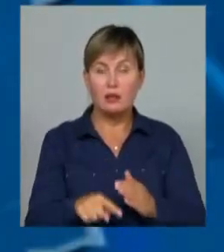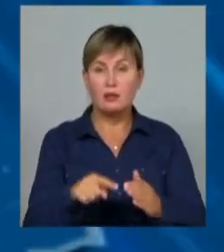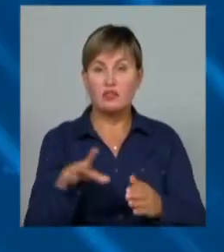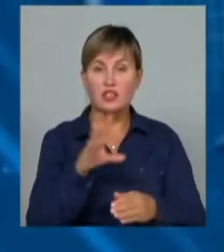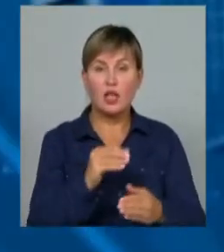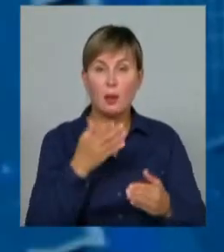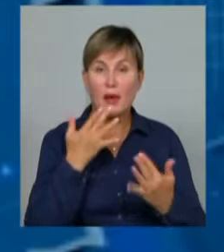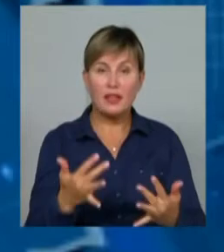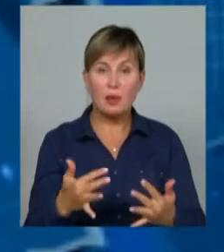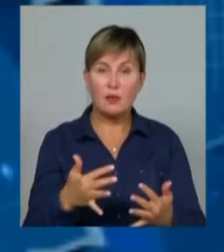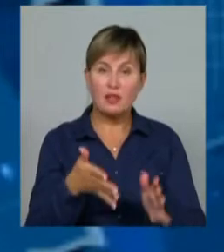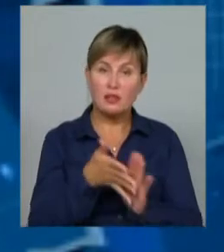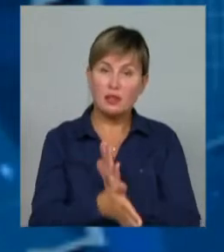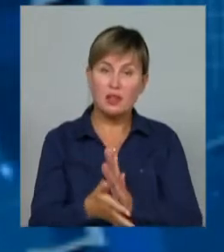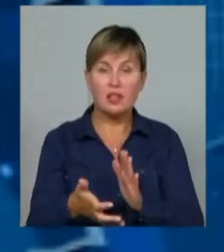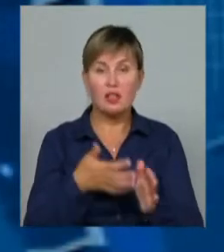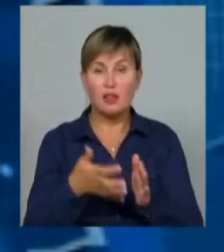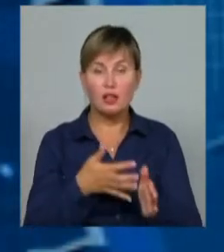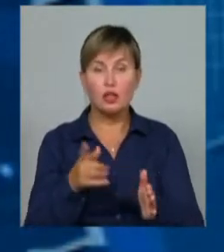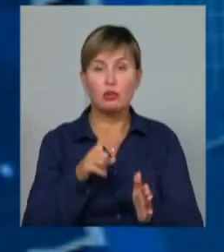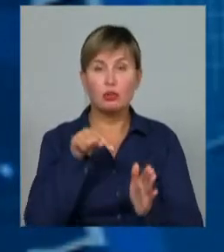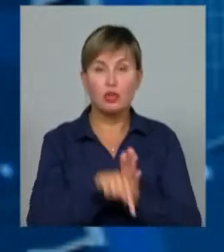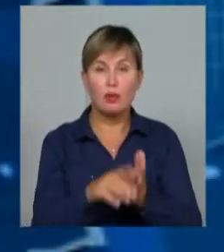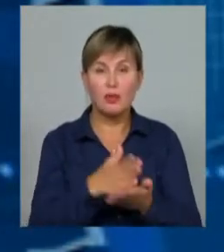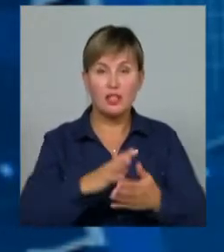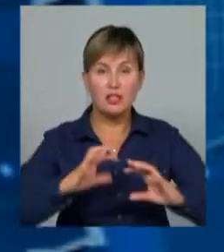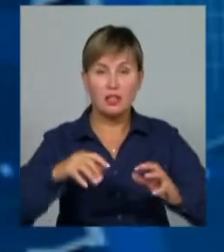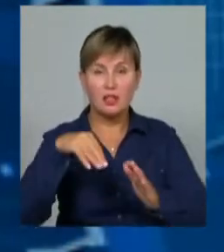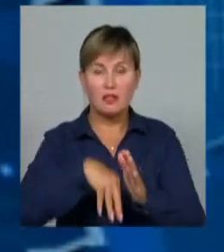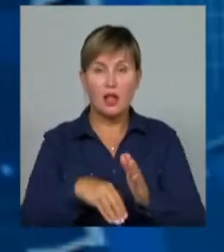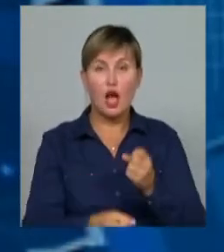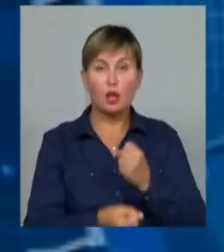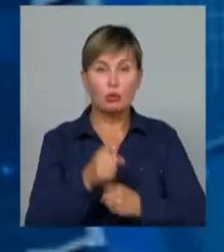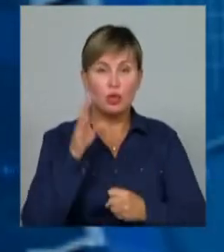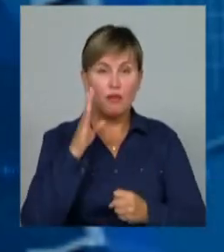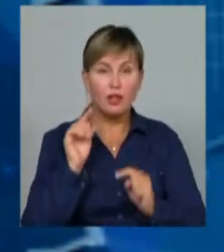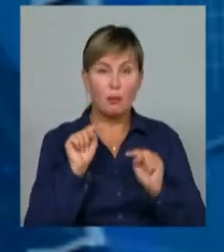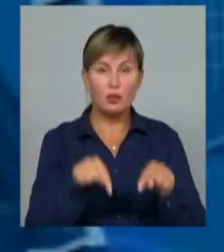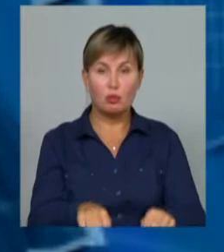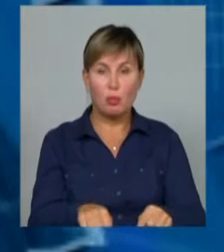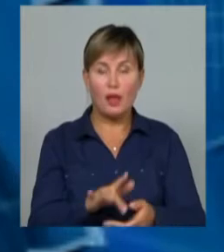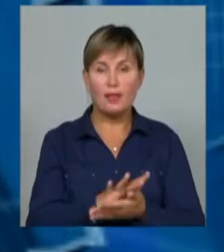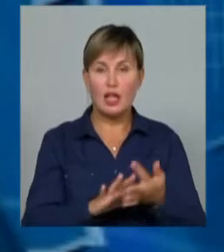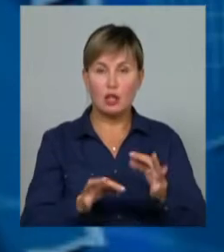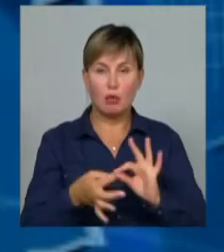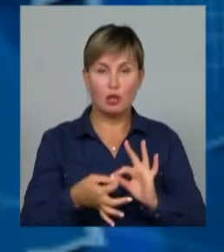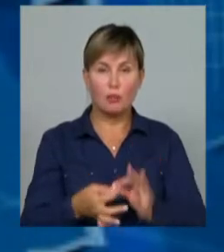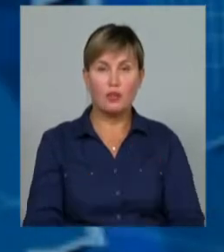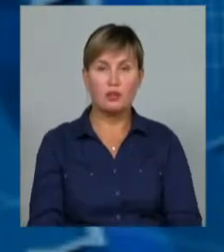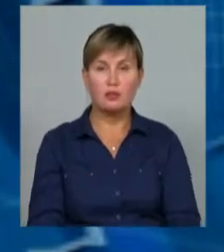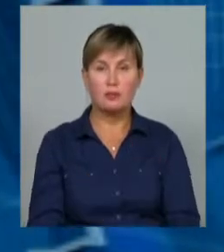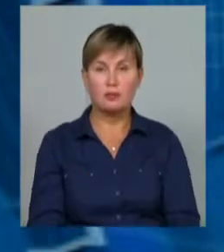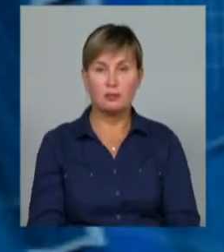всех алматинцев? Что скрывает в себе вода из-под крана в Алматы и откуда она к нам поступает? Айнрафин Рикпаева